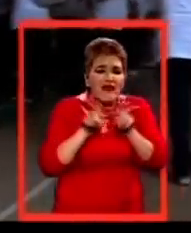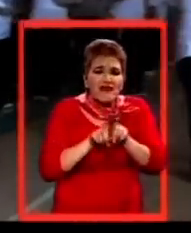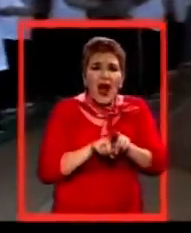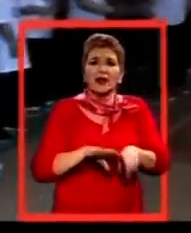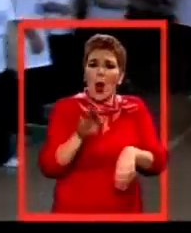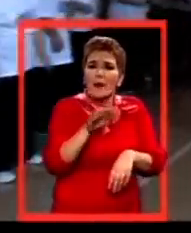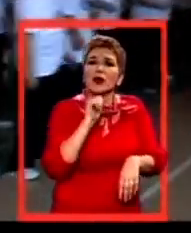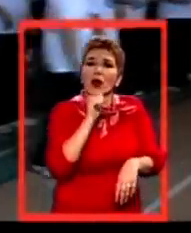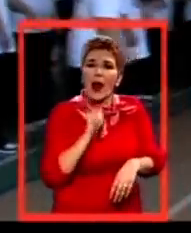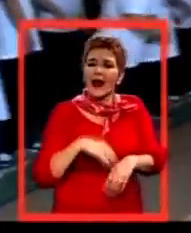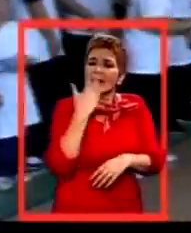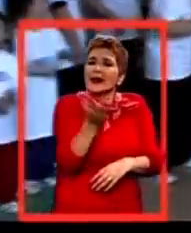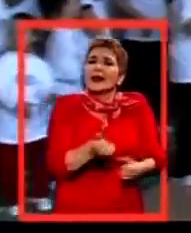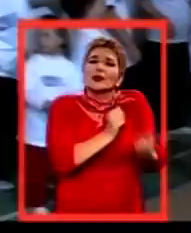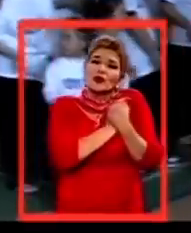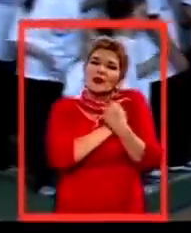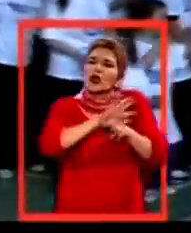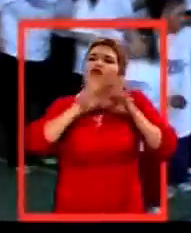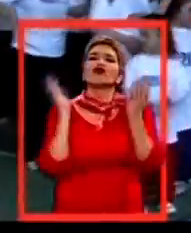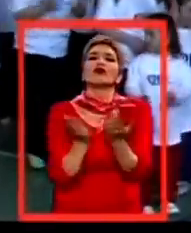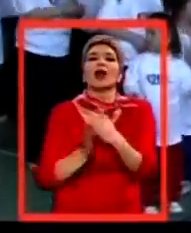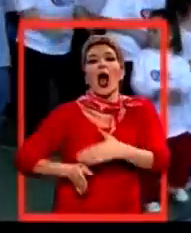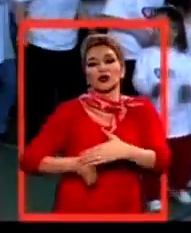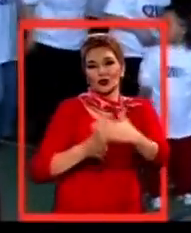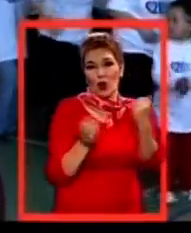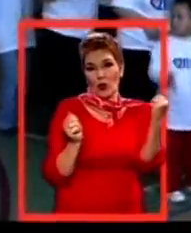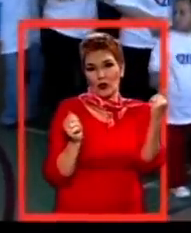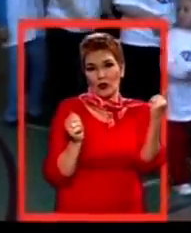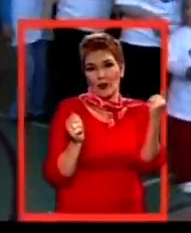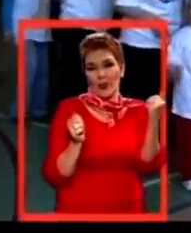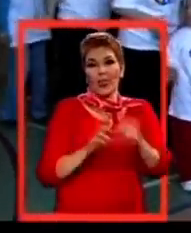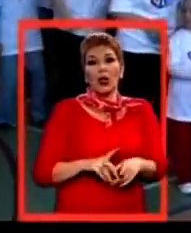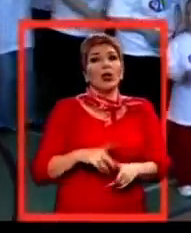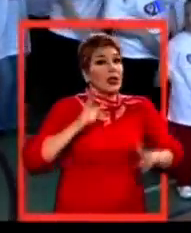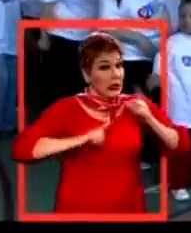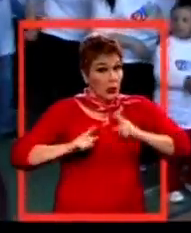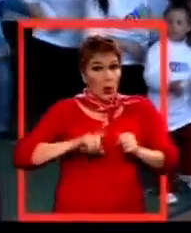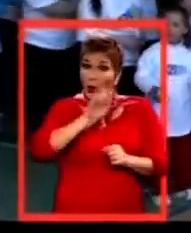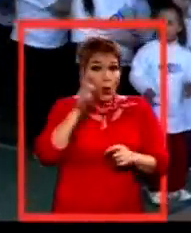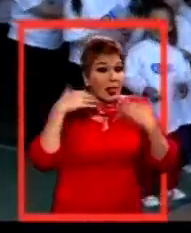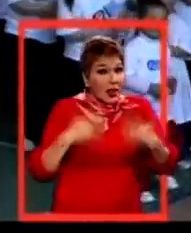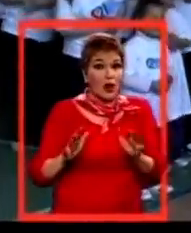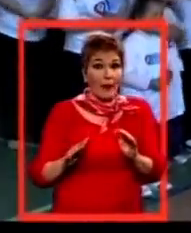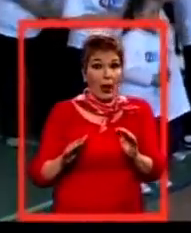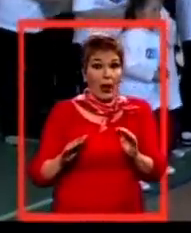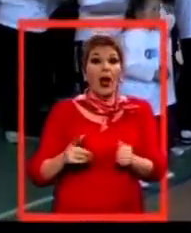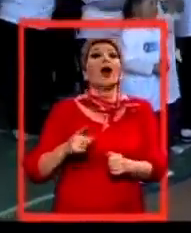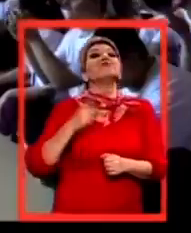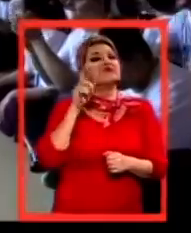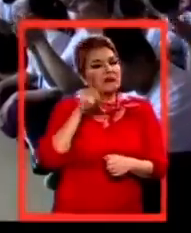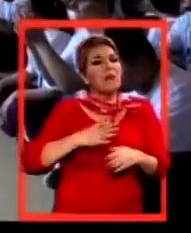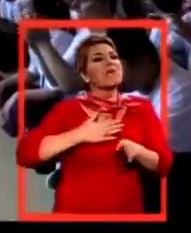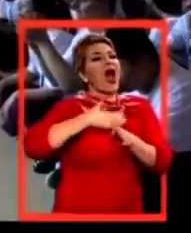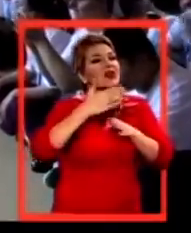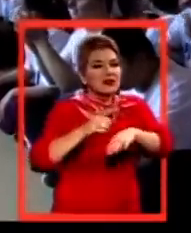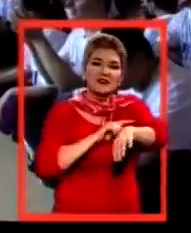le ofere toată iubirea și tot sprijinul lor. Toate eforturile nu sunt în zadar, ele se concretizează